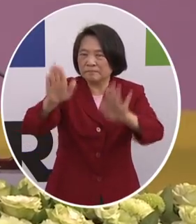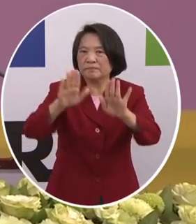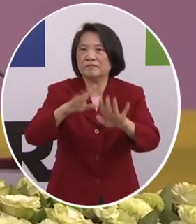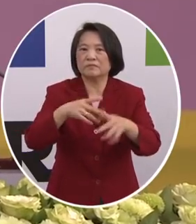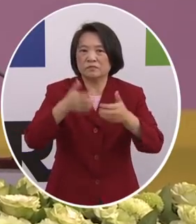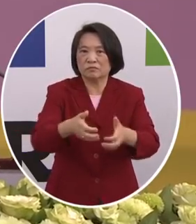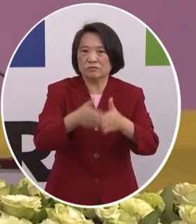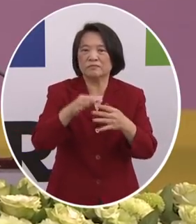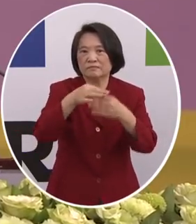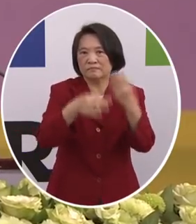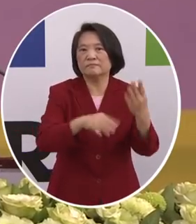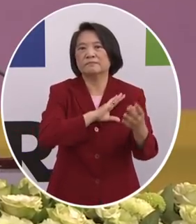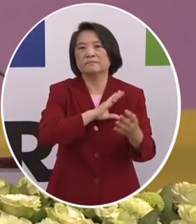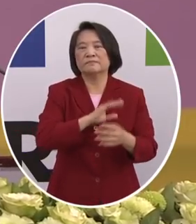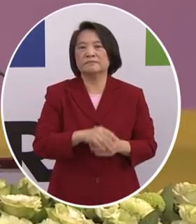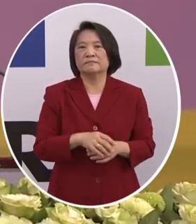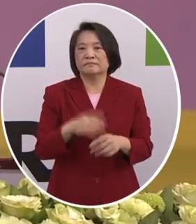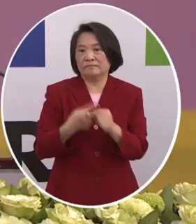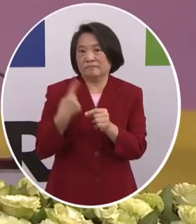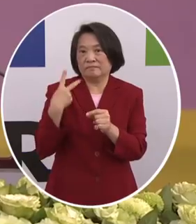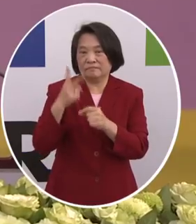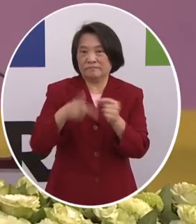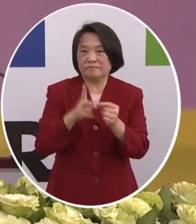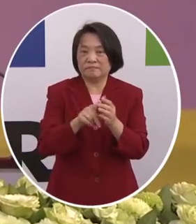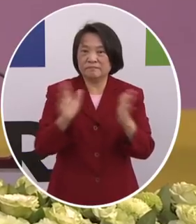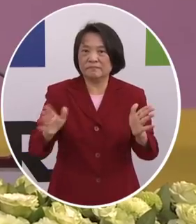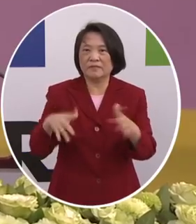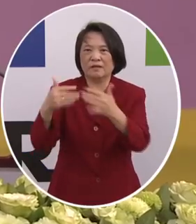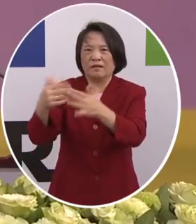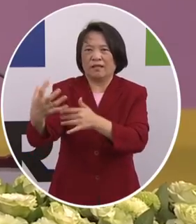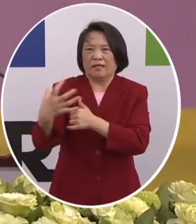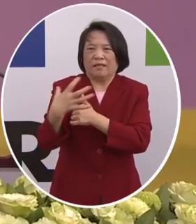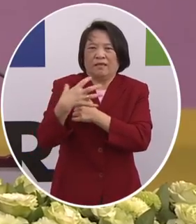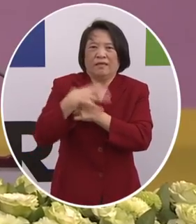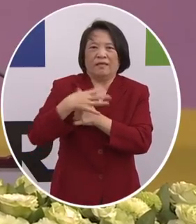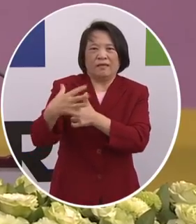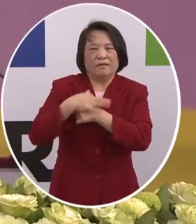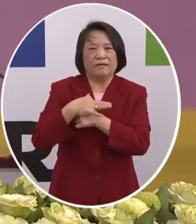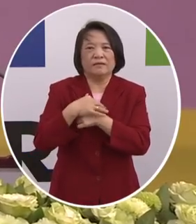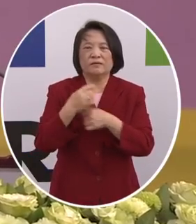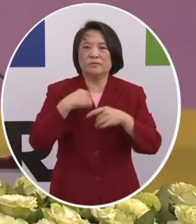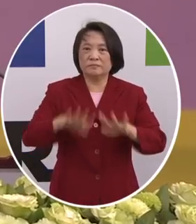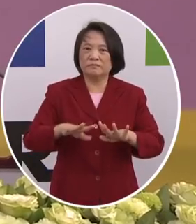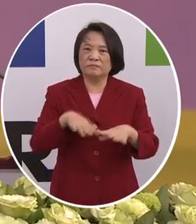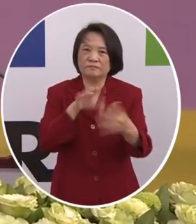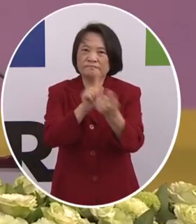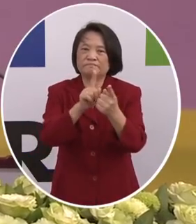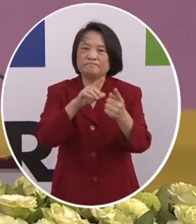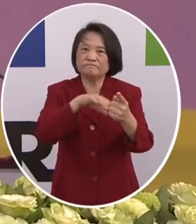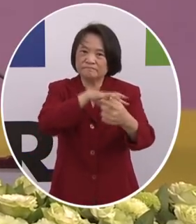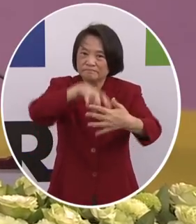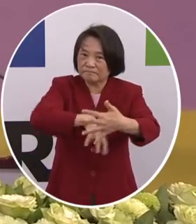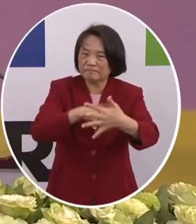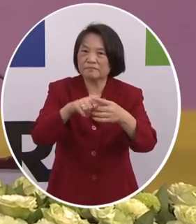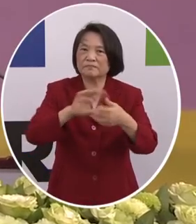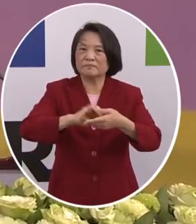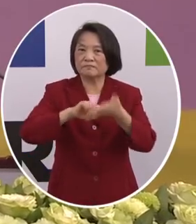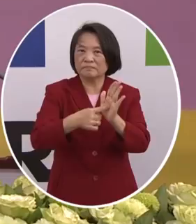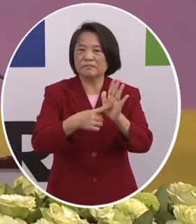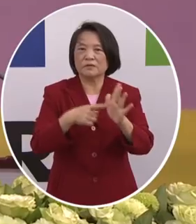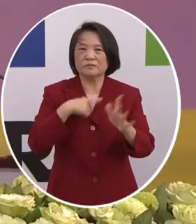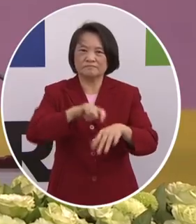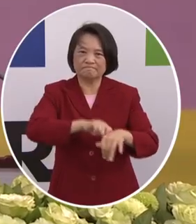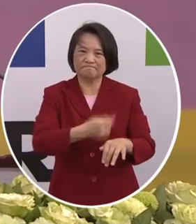础。过去两年，在中国的压力之下，我们坚持价值理念，展现高度的韧